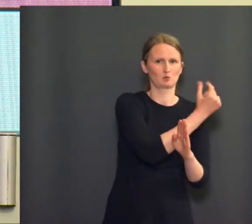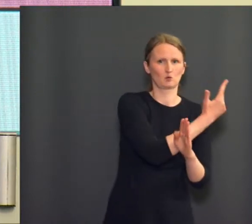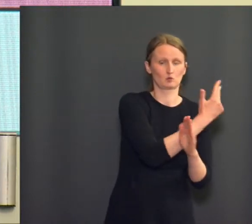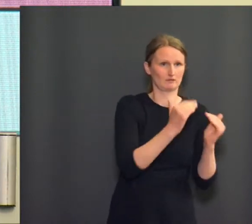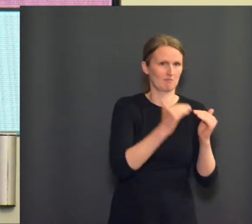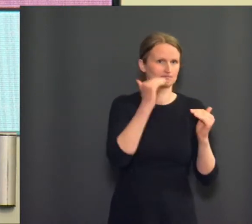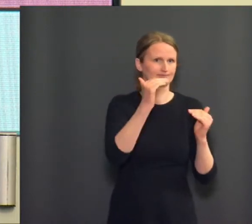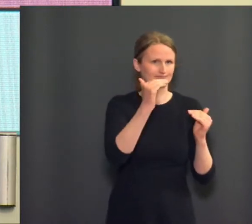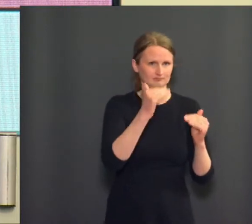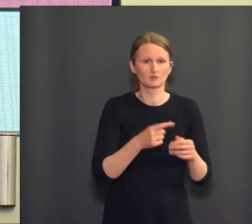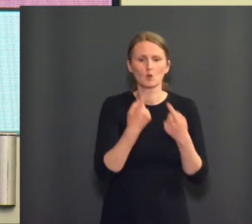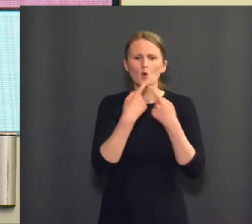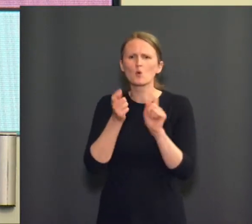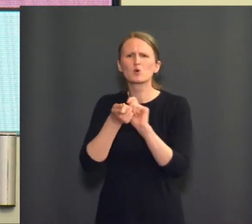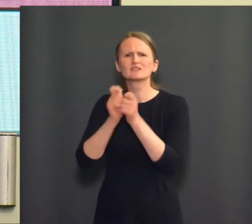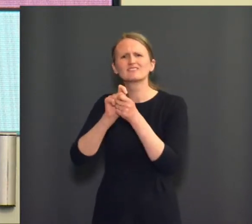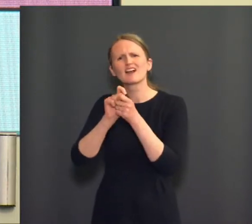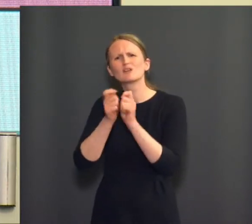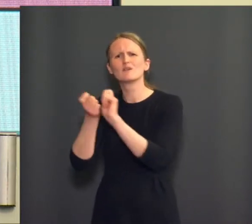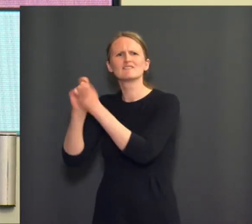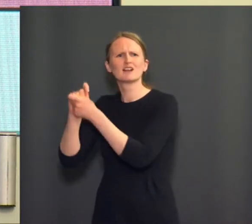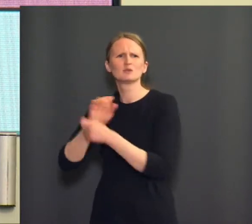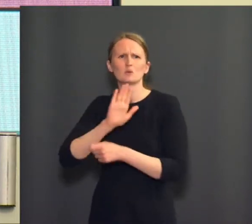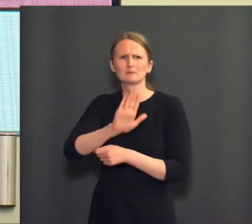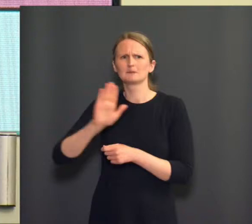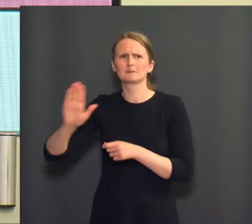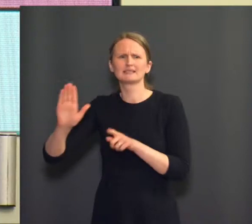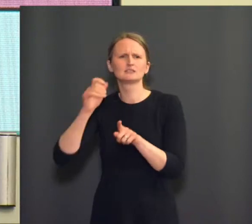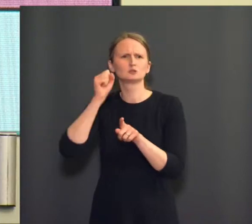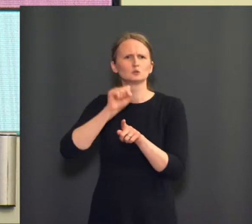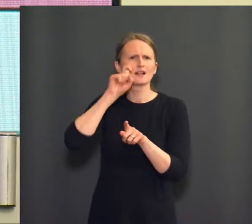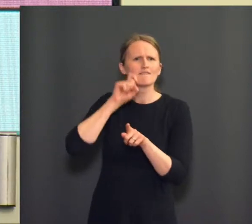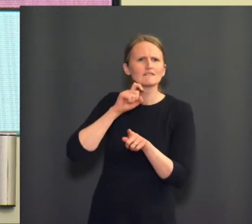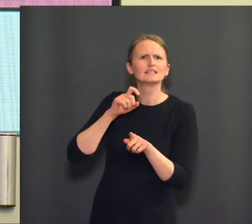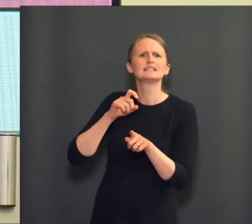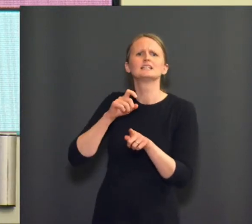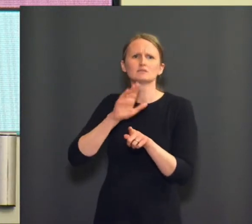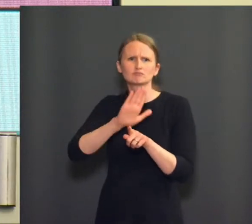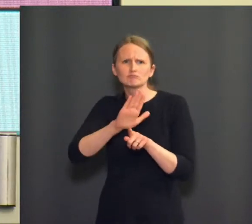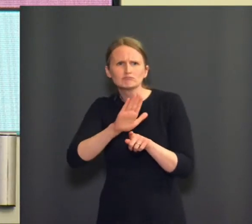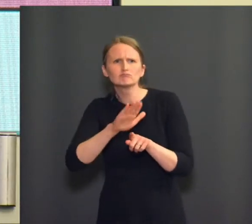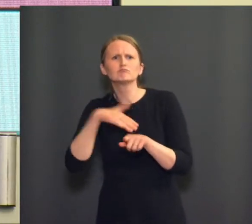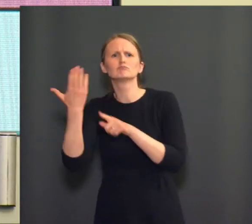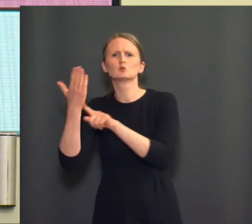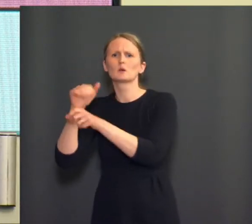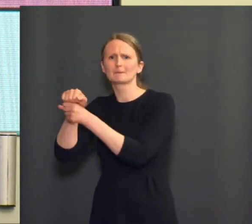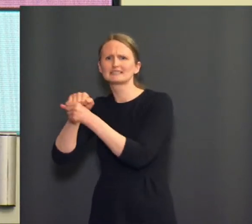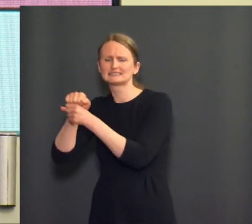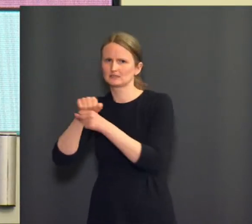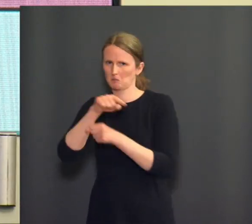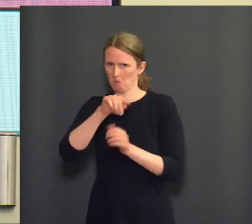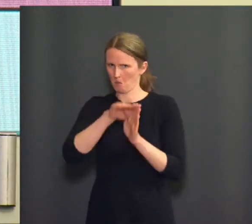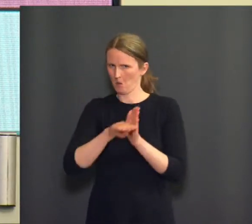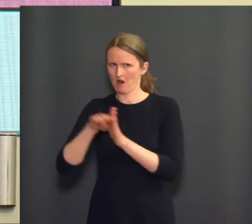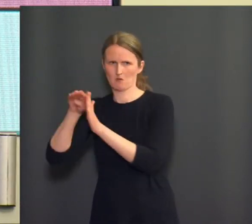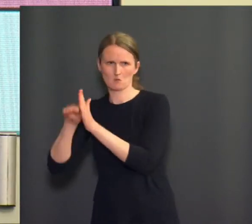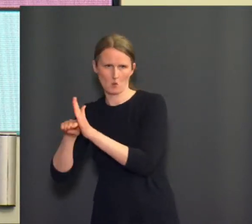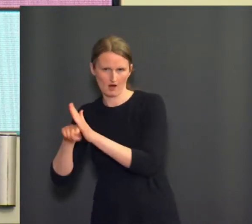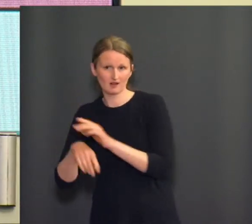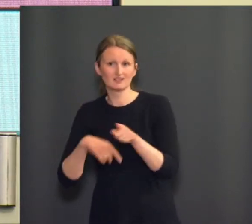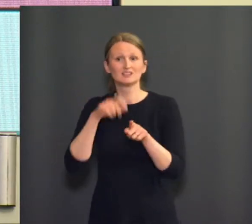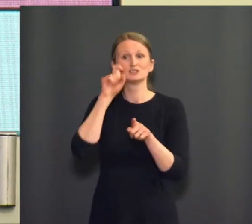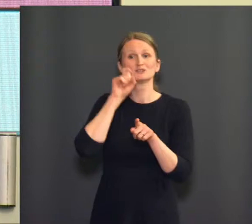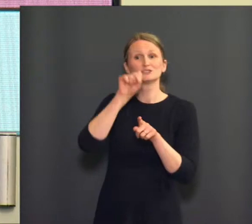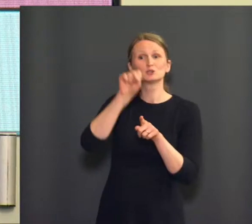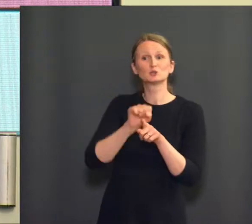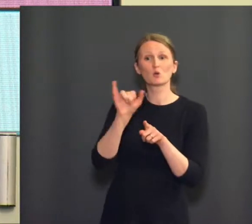puisque le variant sud-africain n'est plus présent que dans 3,5% des nouvelles contaminations et le variant